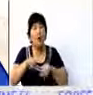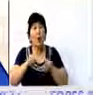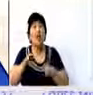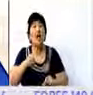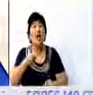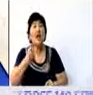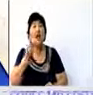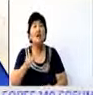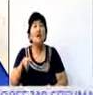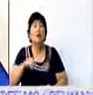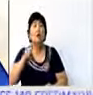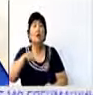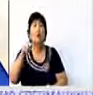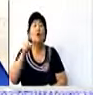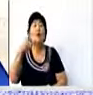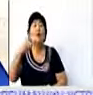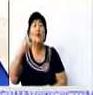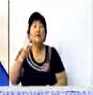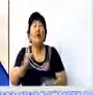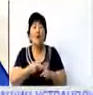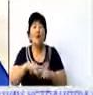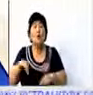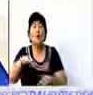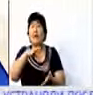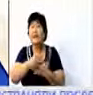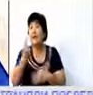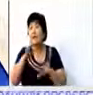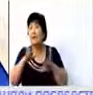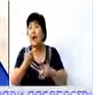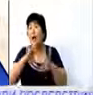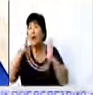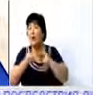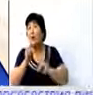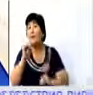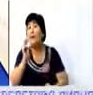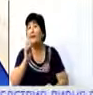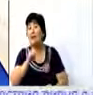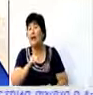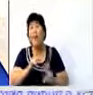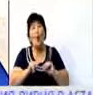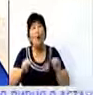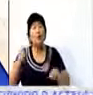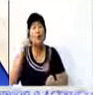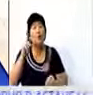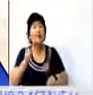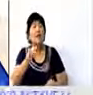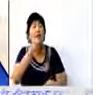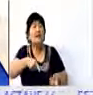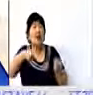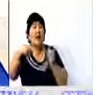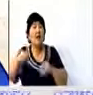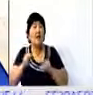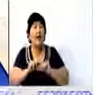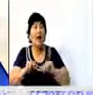Жалагашском районе, а также школами 123, которая по области заняла первое место по итогам ЕНТ. Учителя думают, что еще рано переходить